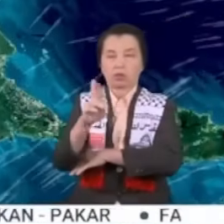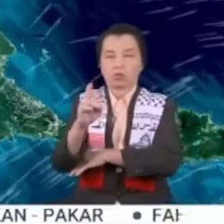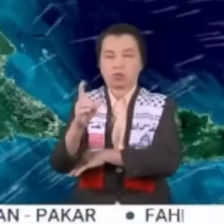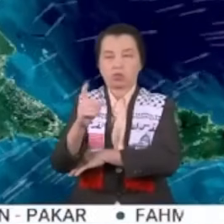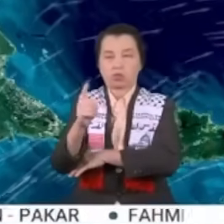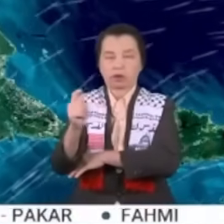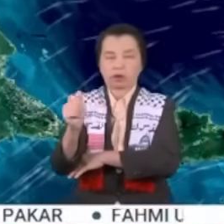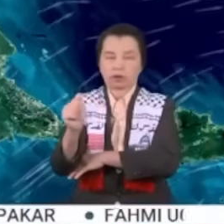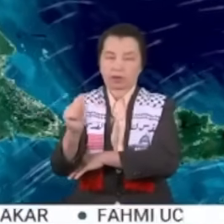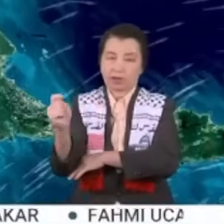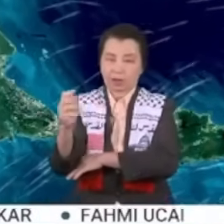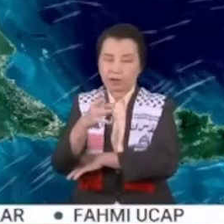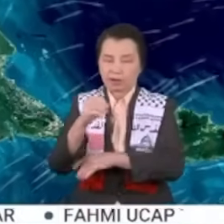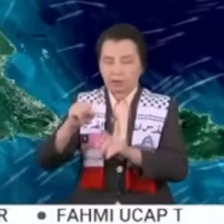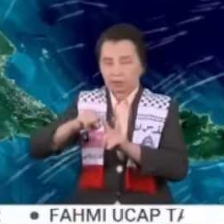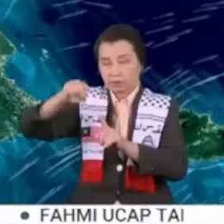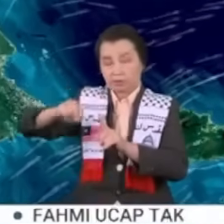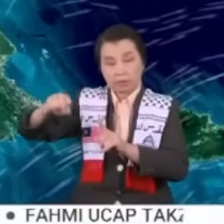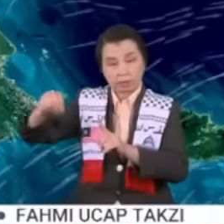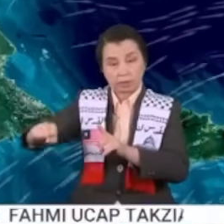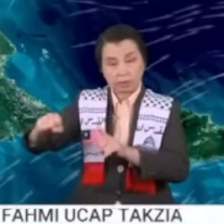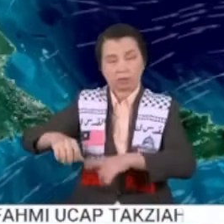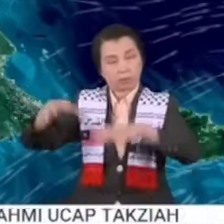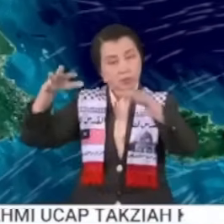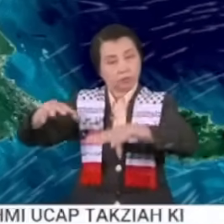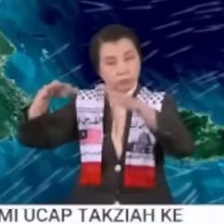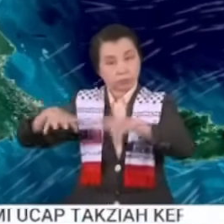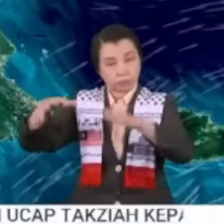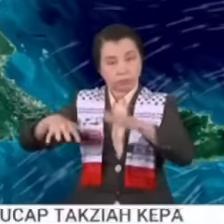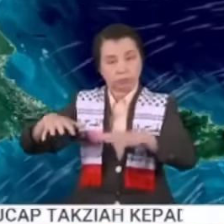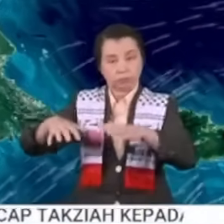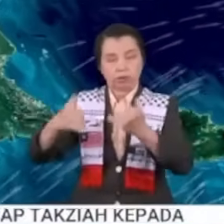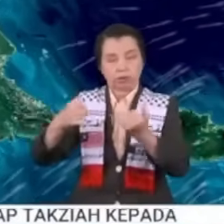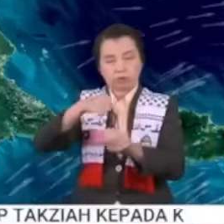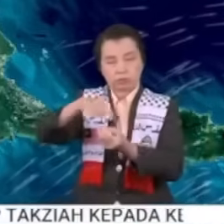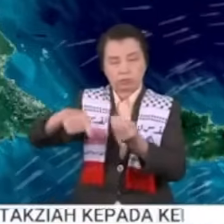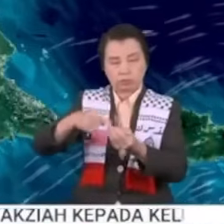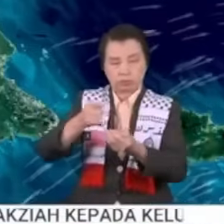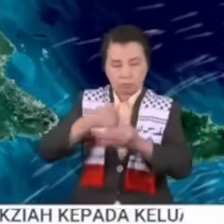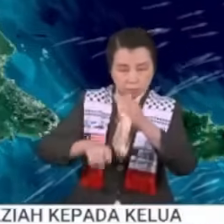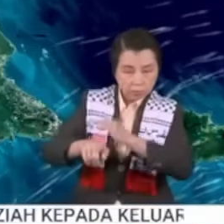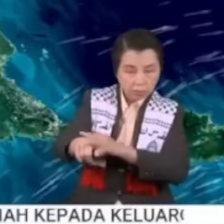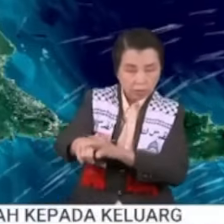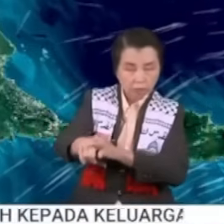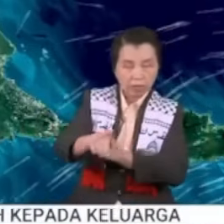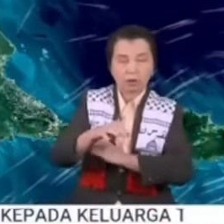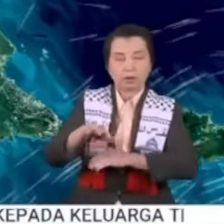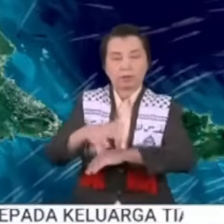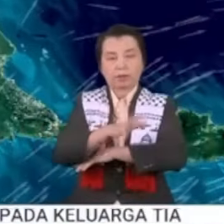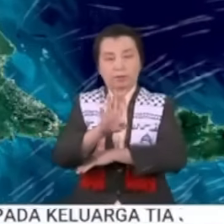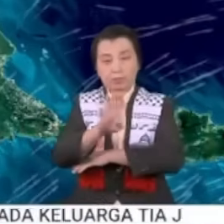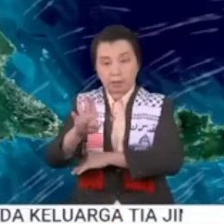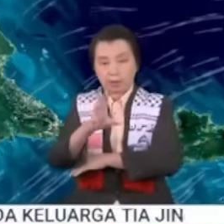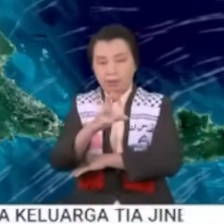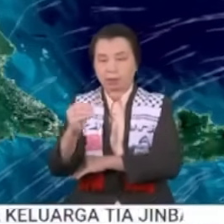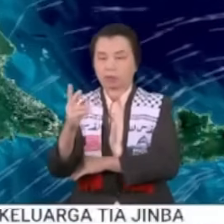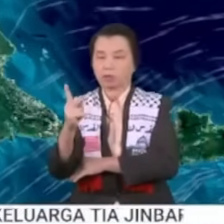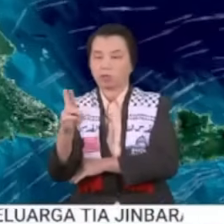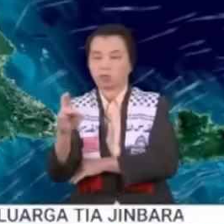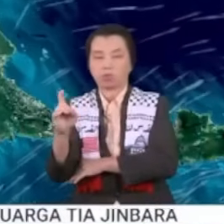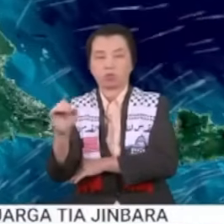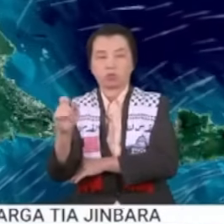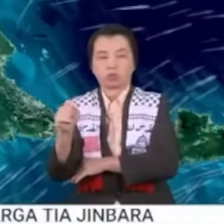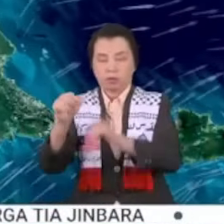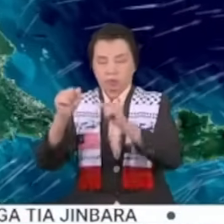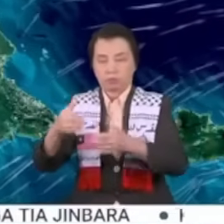juga bahagian Sandakan dengan keadaan cuaca hujian terutama yang sedang berlaku di sekitar bahagian pedalaman pantai barat dan kudat dijangkakan boleh